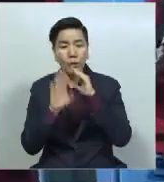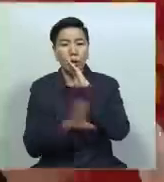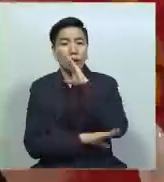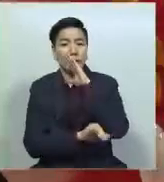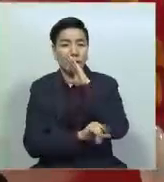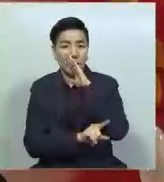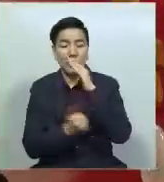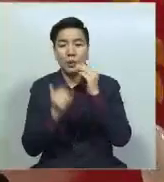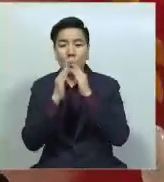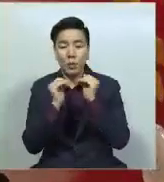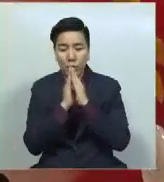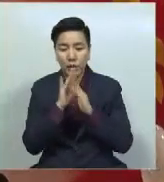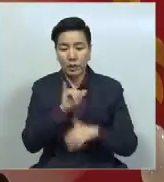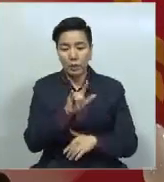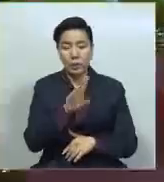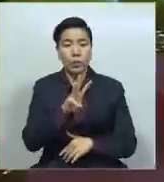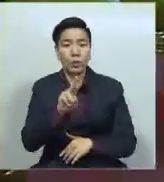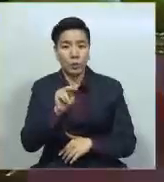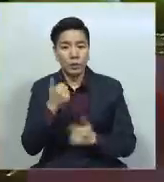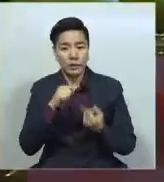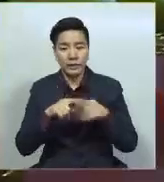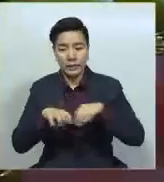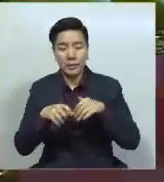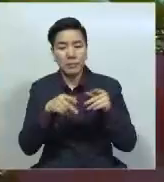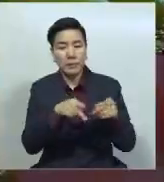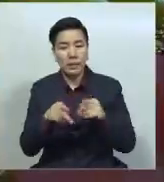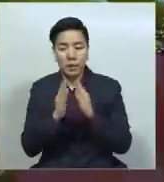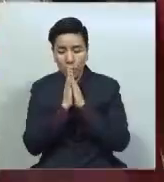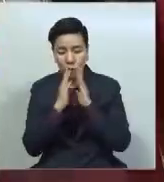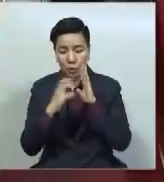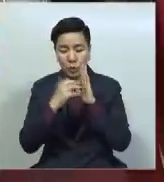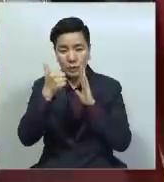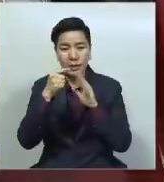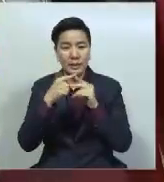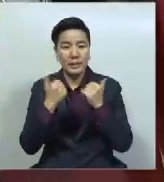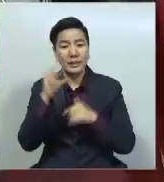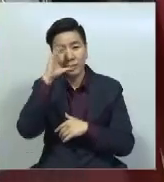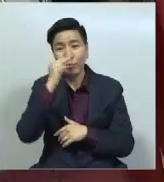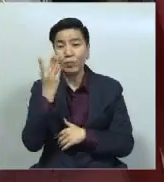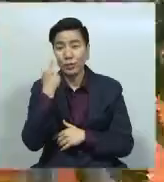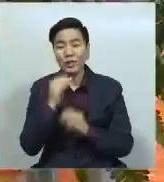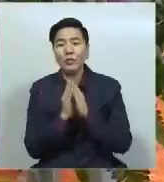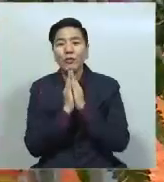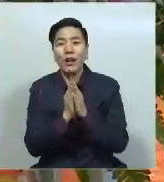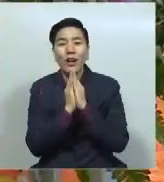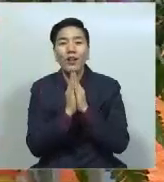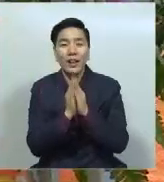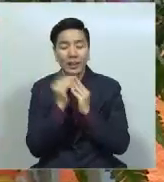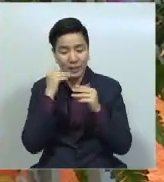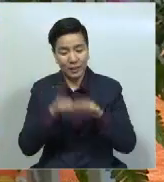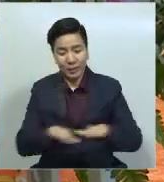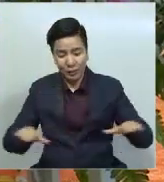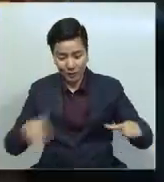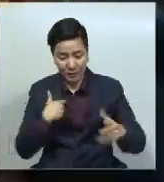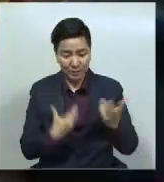ชบำรุงนะครับหรือว่าวัดยวนยะลาเองได้มีการจัดพิธีไหว้เทพเจ้าแห่งโชคลาภไฉสิงเอี๊ยะขึ้นมาซึ่งมีการจัดโต๊ะตั้งเครื่